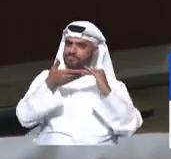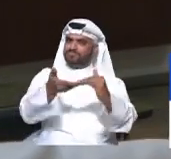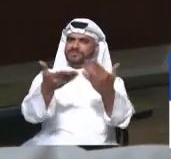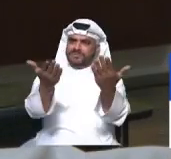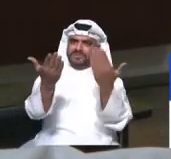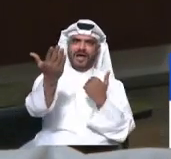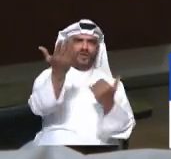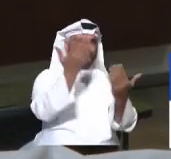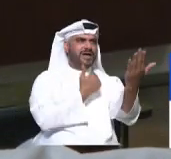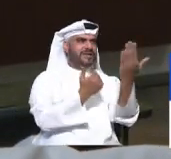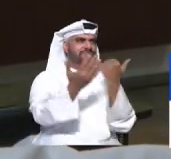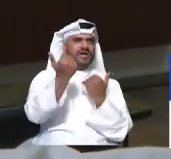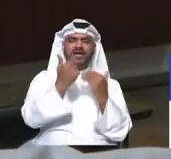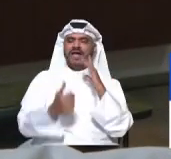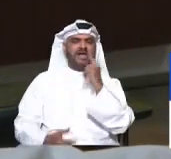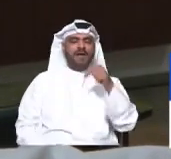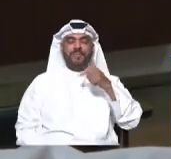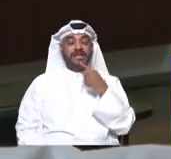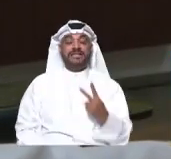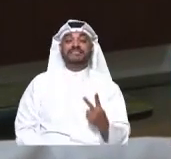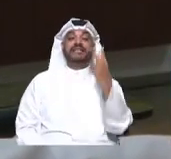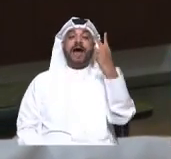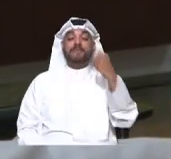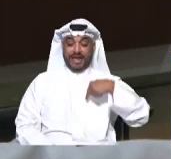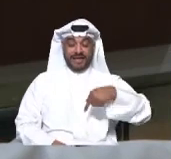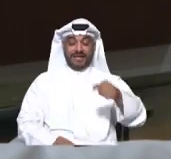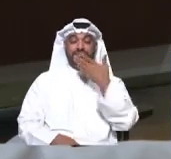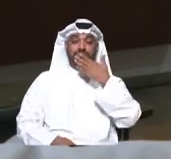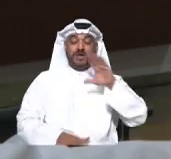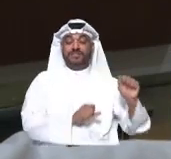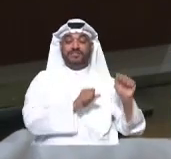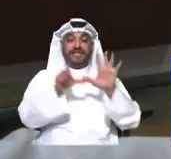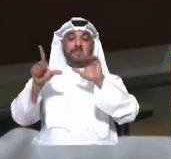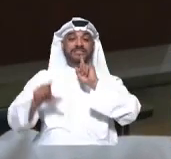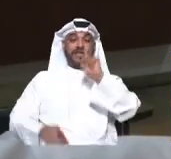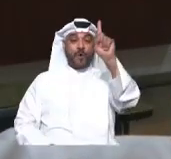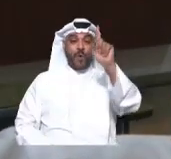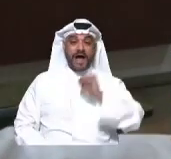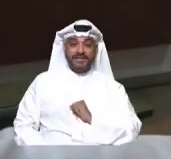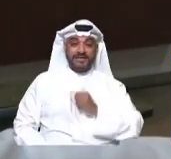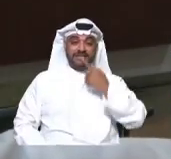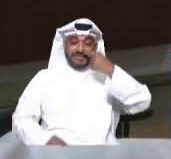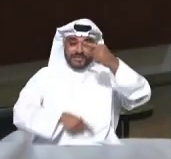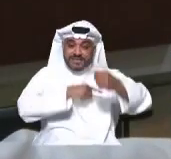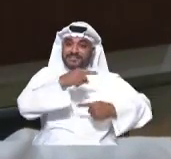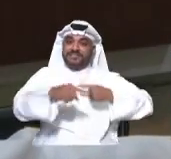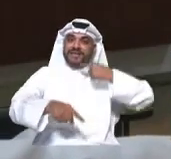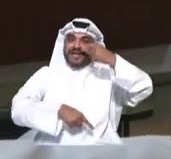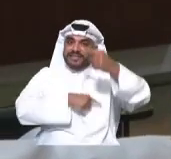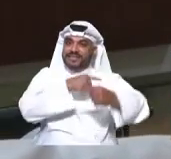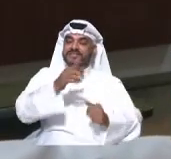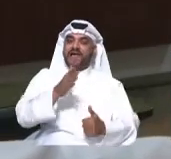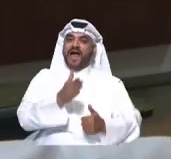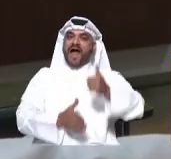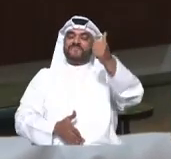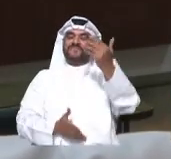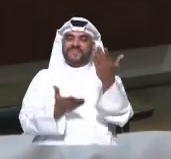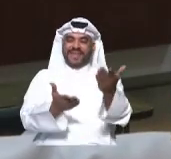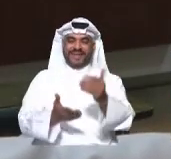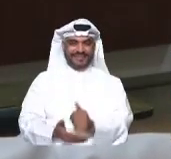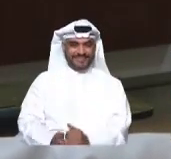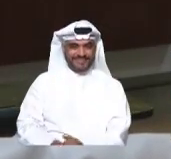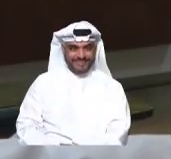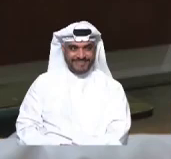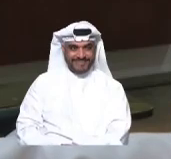بالدم للسنة 7 على التوالي، والحمد لله سنة عن سنة يعني تناوي نجاح أفضل من اللي قبله.